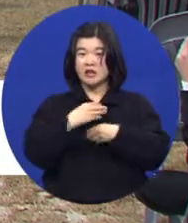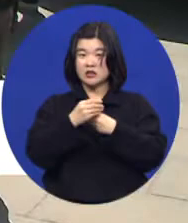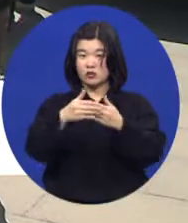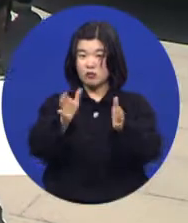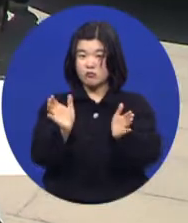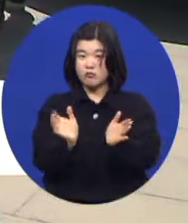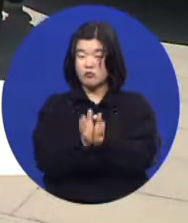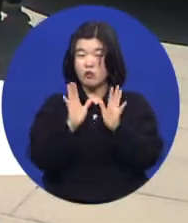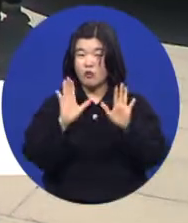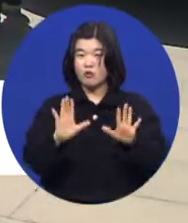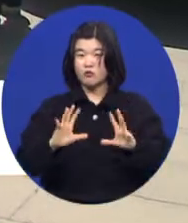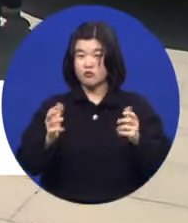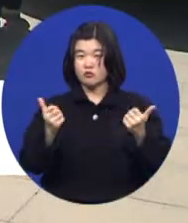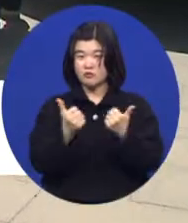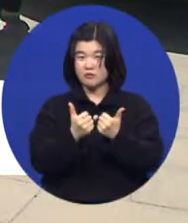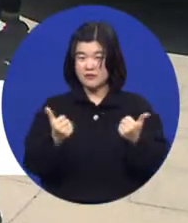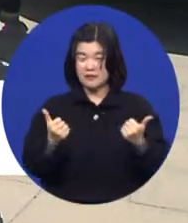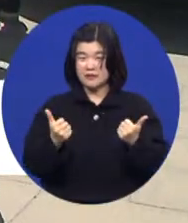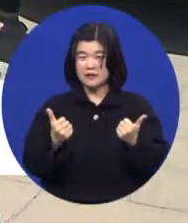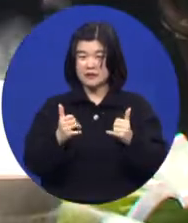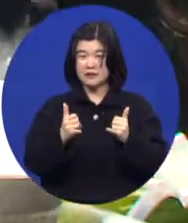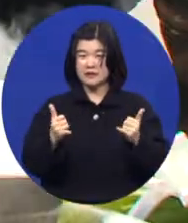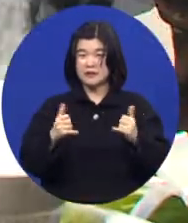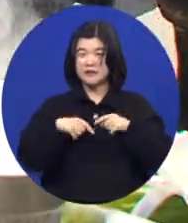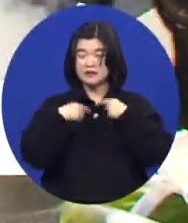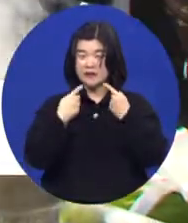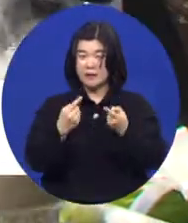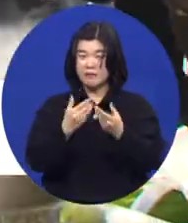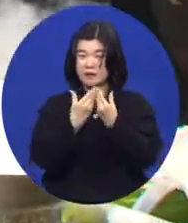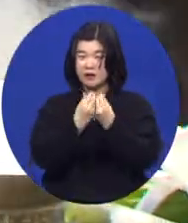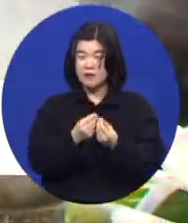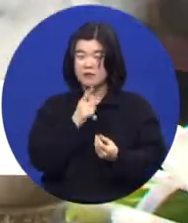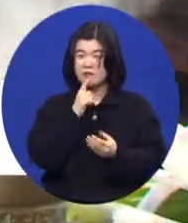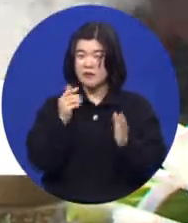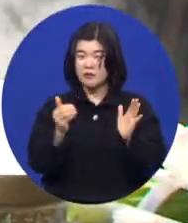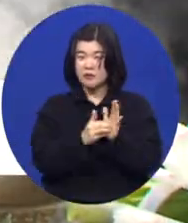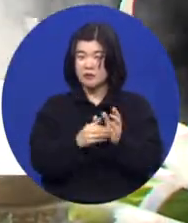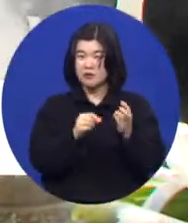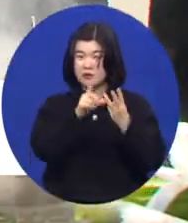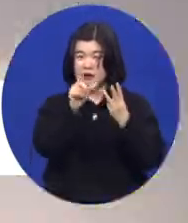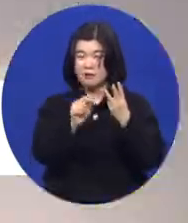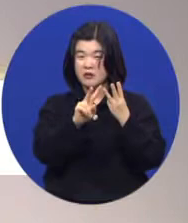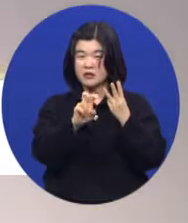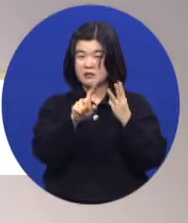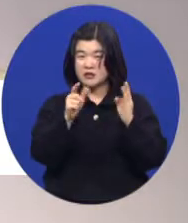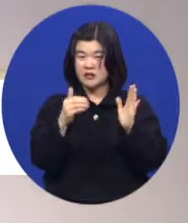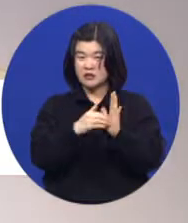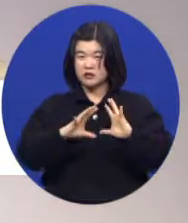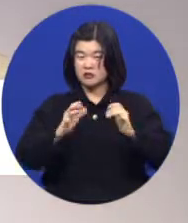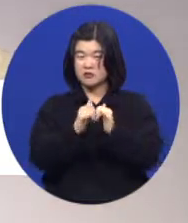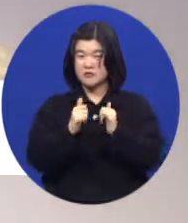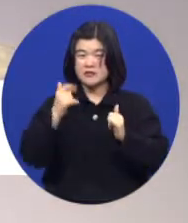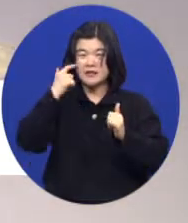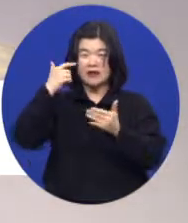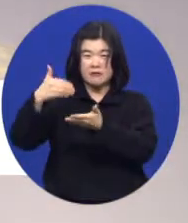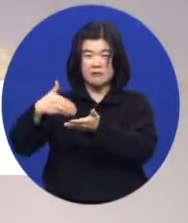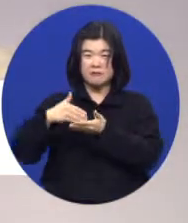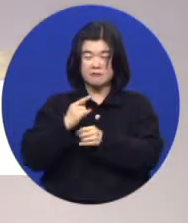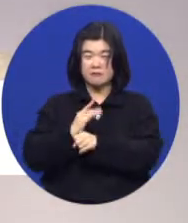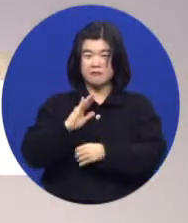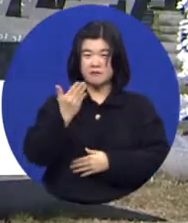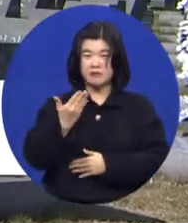행정안전부는 오늘 국민참여입법센터에 시행령 내용을 입법 예고하고 다음 달 21일까지 국민 의견을